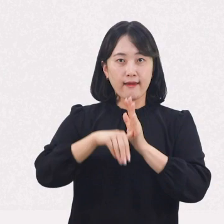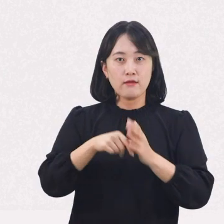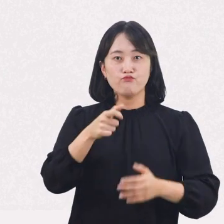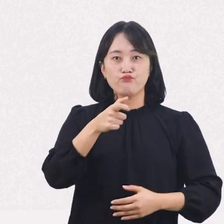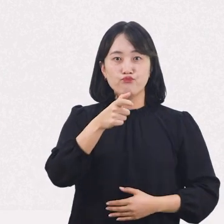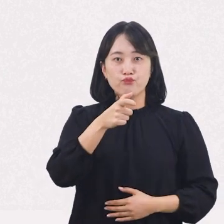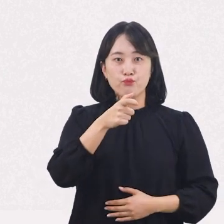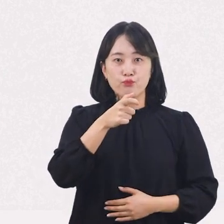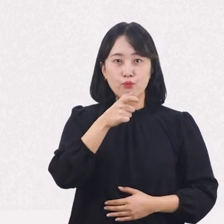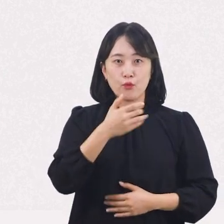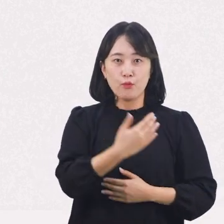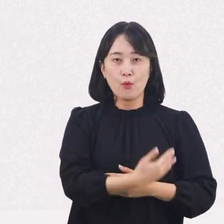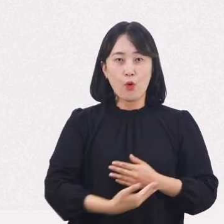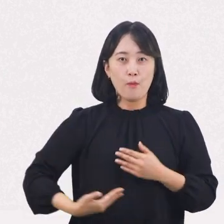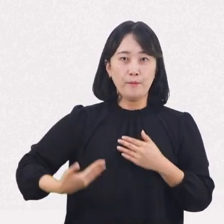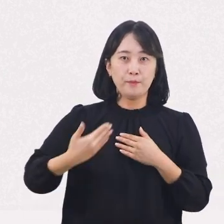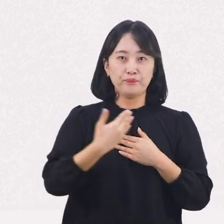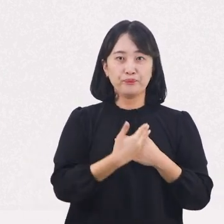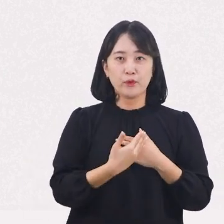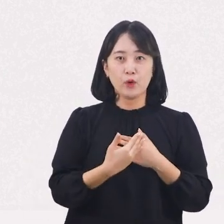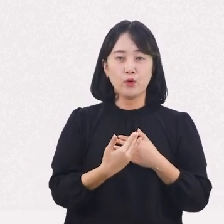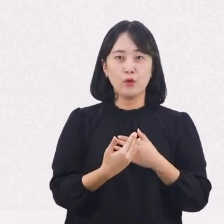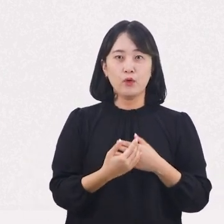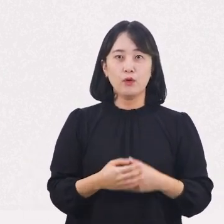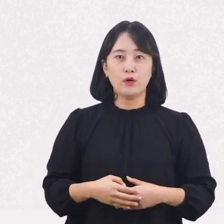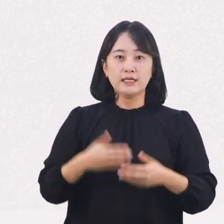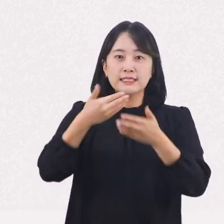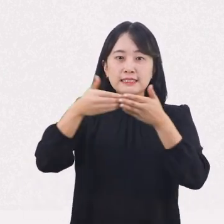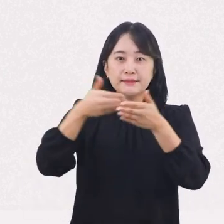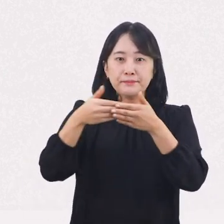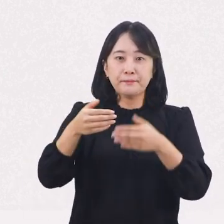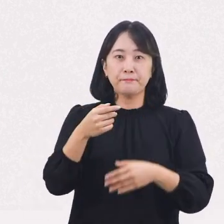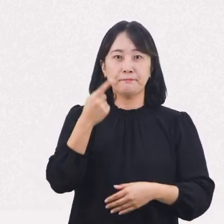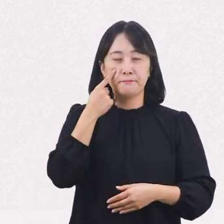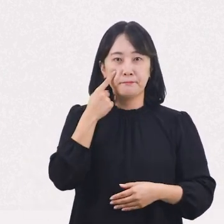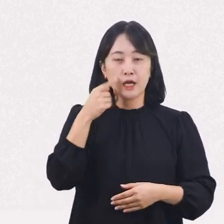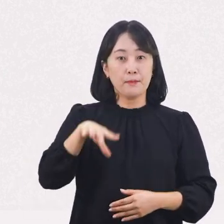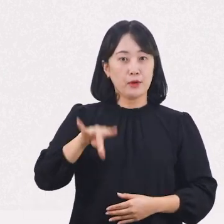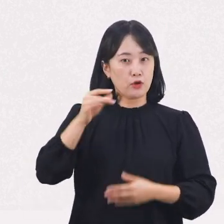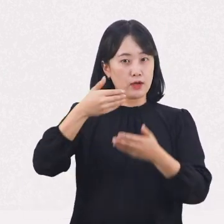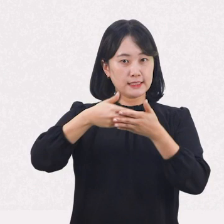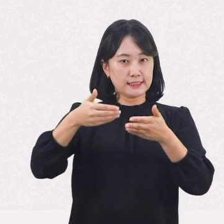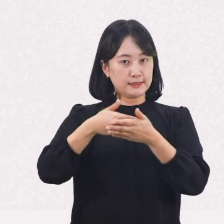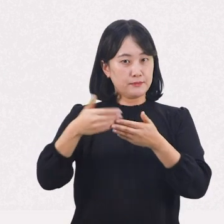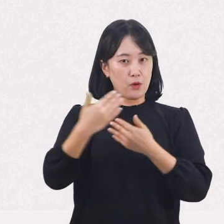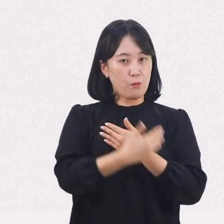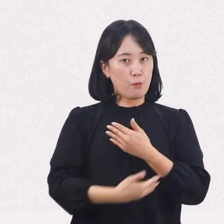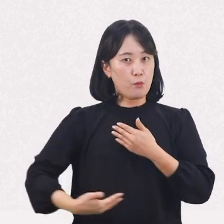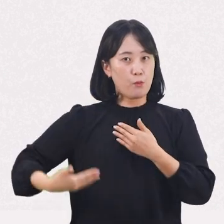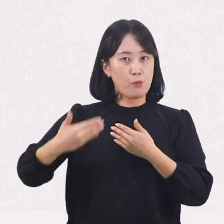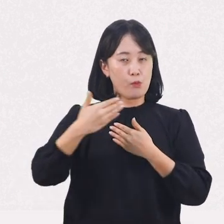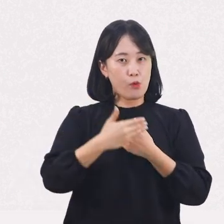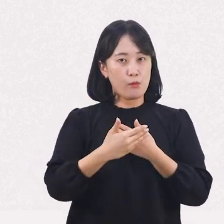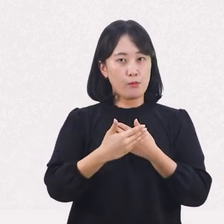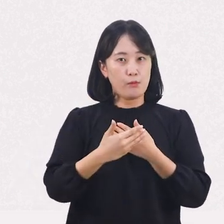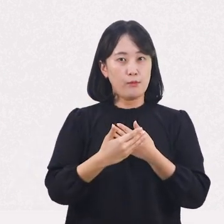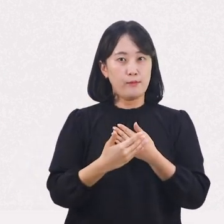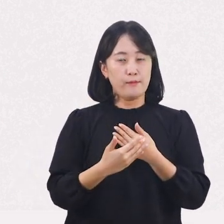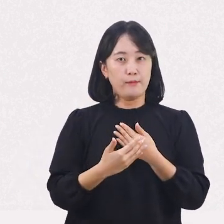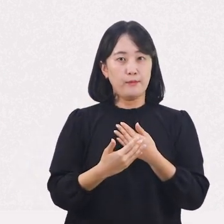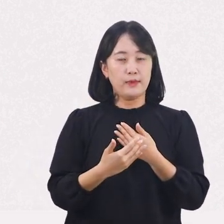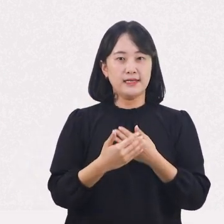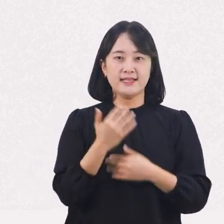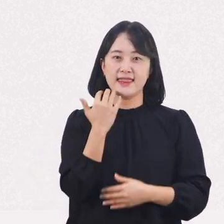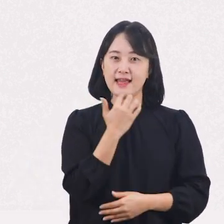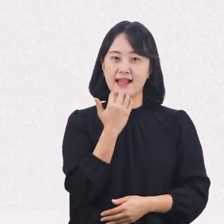구성 성분을 도식화해보는 활동을 하였습니다. 먼저 그림의 몸속 구성 성분의 비율에 따라